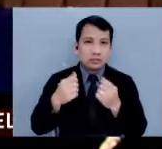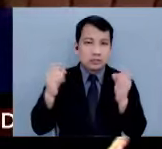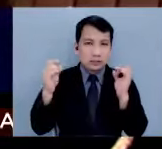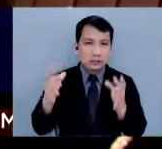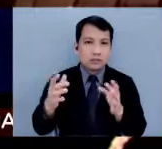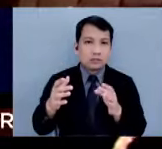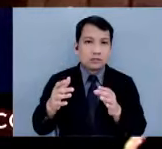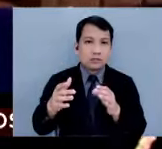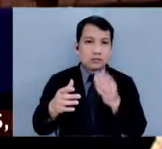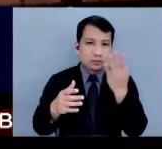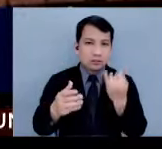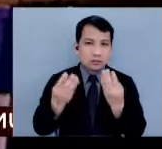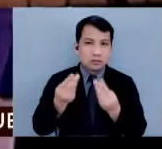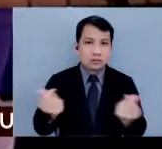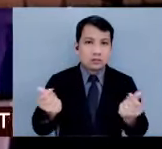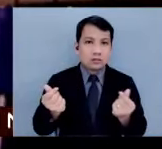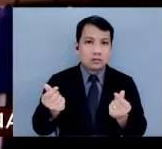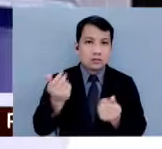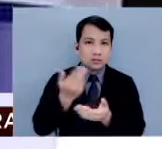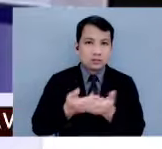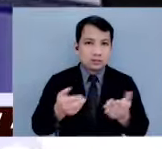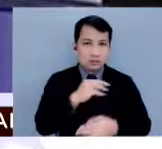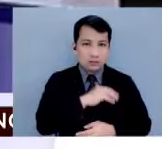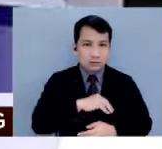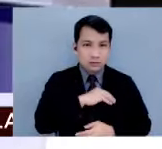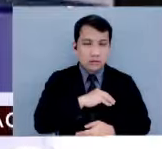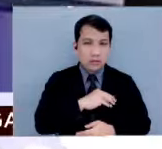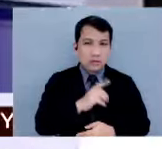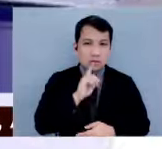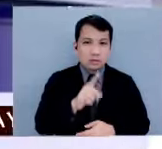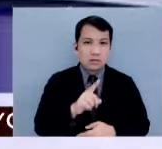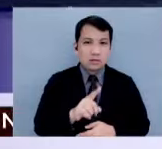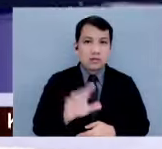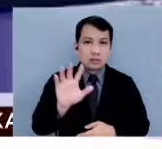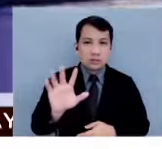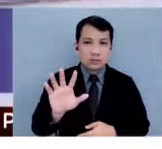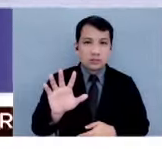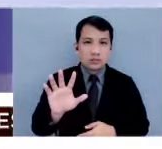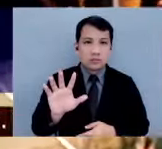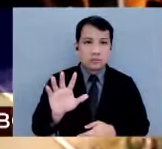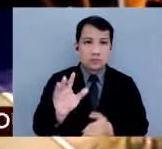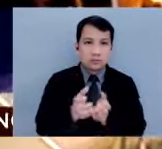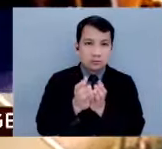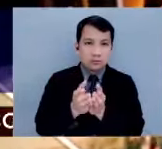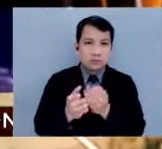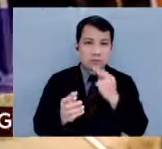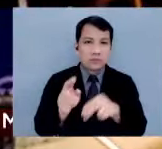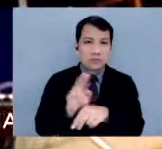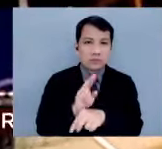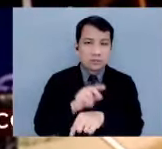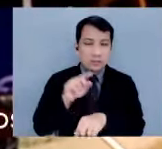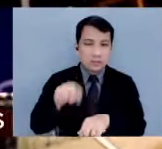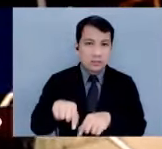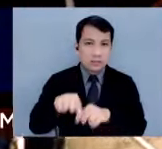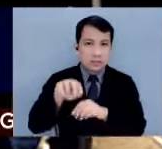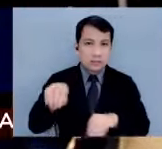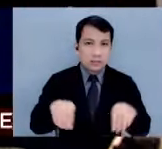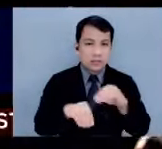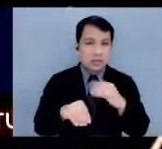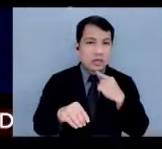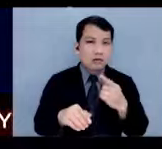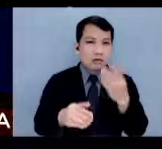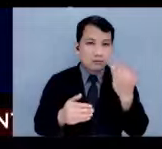nauubusan tayo ng pang-resupply mission. Sa kabuuan, 5 ang resupply boat ng Pilipinas na ginagamit sa rotation and resupply o